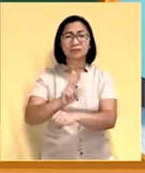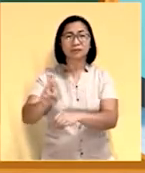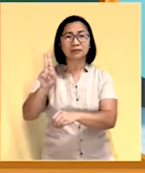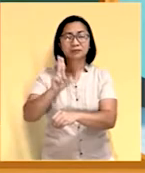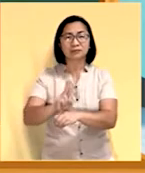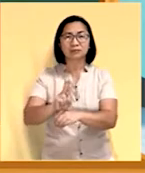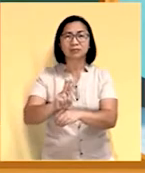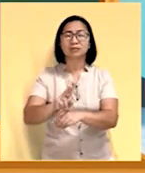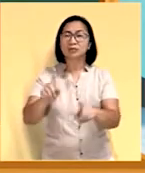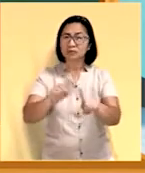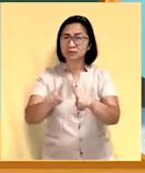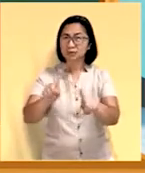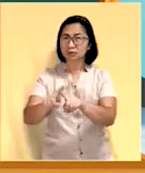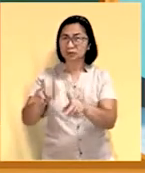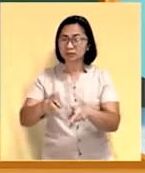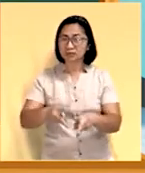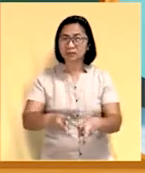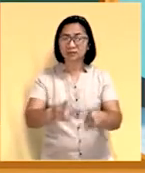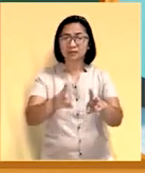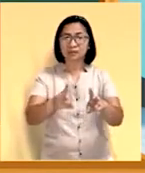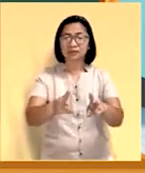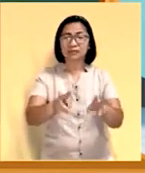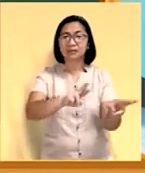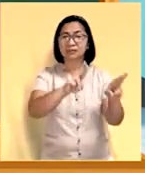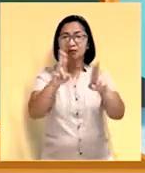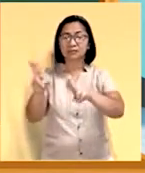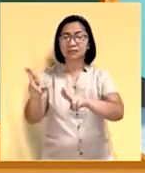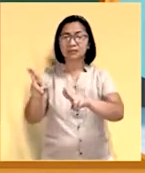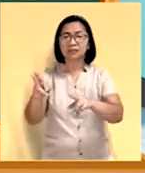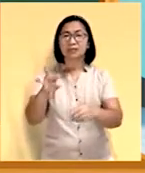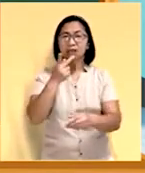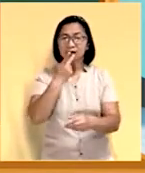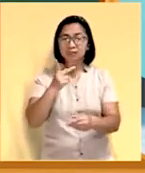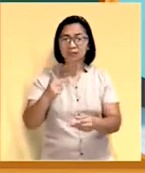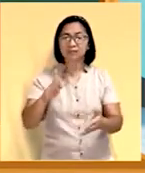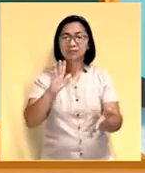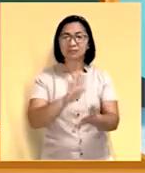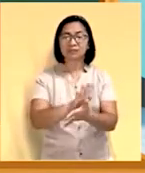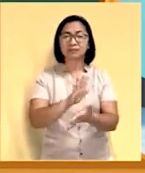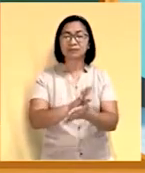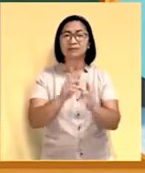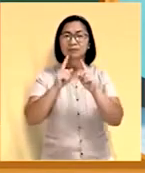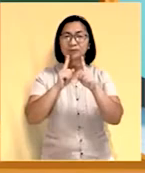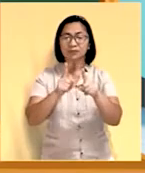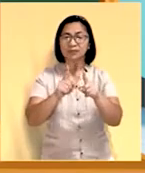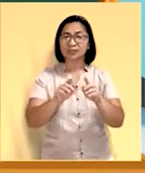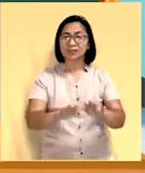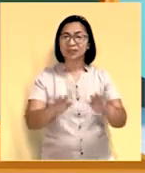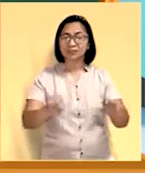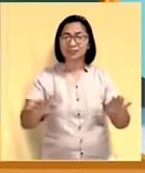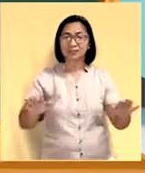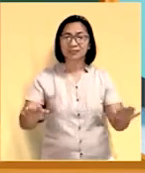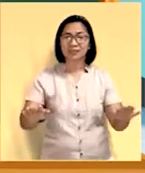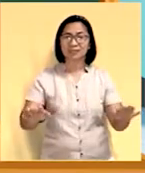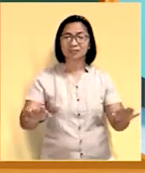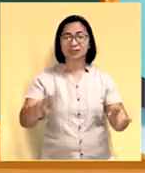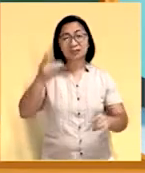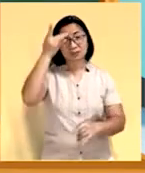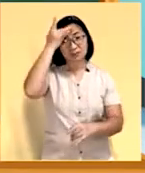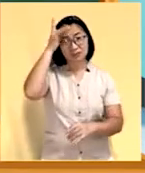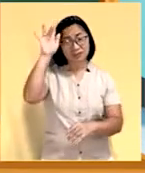iba't ibang pamamaraan. Ihanda na ang lapis at papel sa pagsagot. Dahil kids,